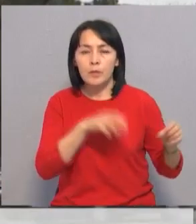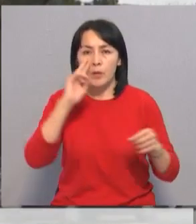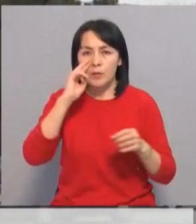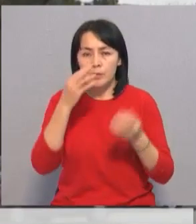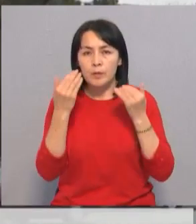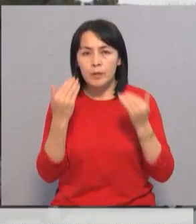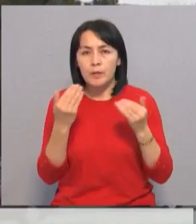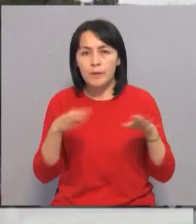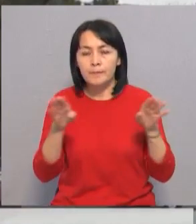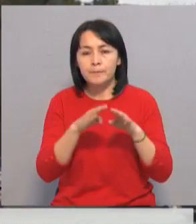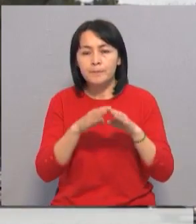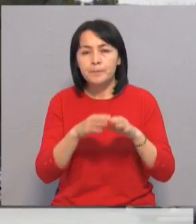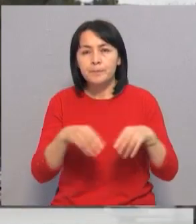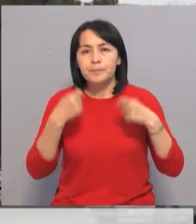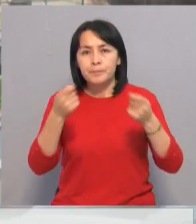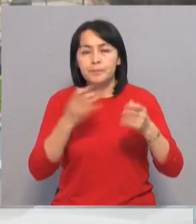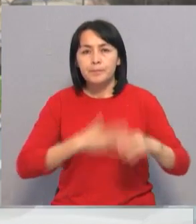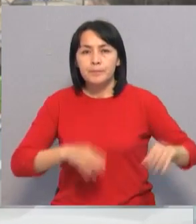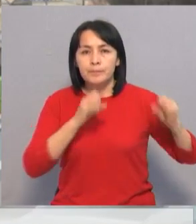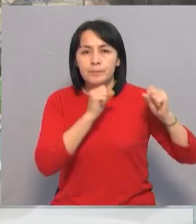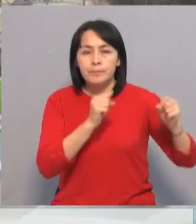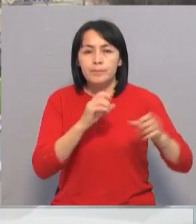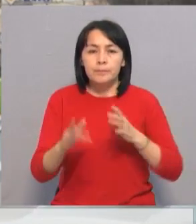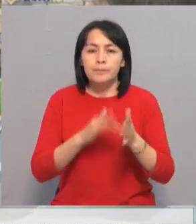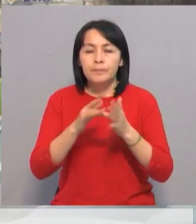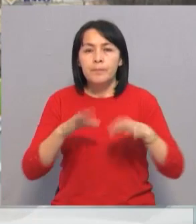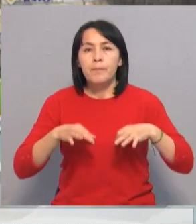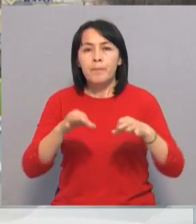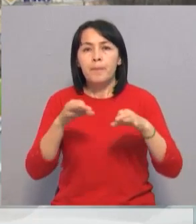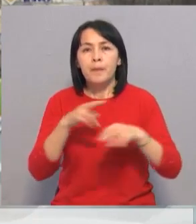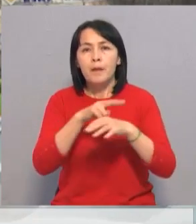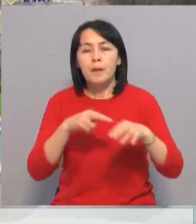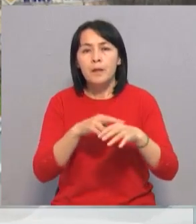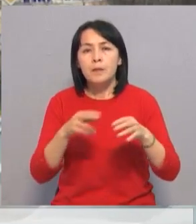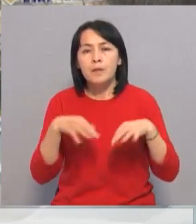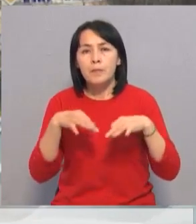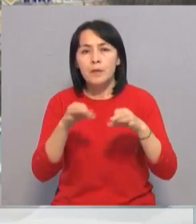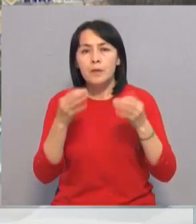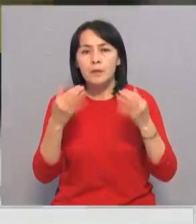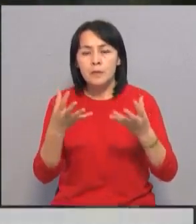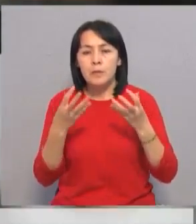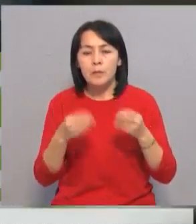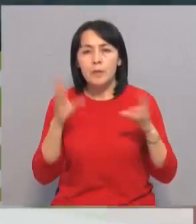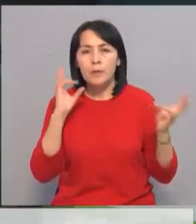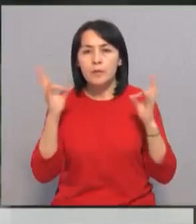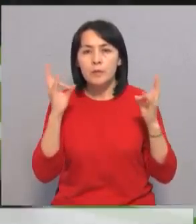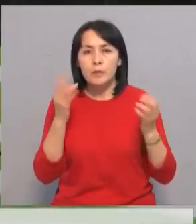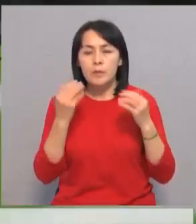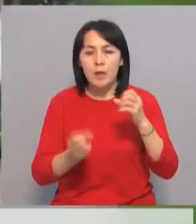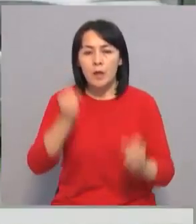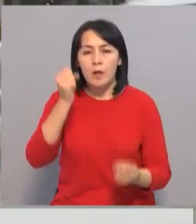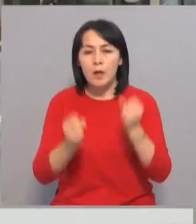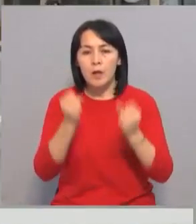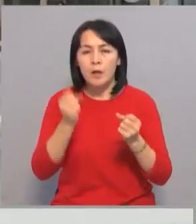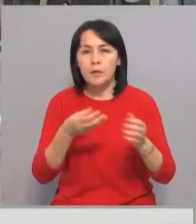Шымкенте. При несении службы по обеспечению безопасности на городских автодорогах инспекторы полка патрульной полиции получили сигнал об автомобилистке